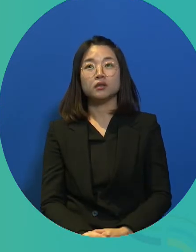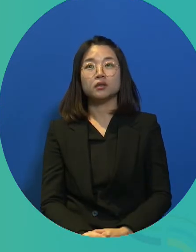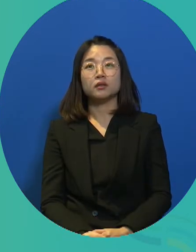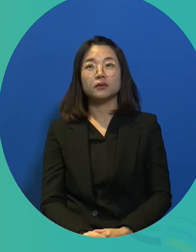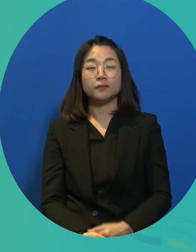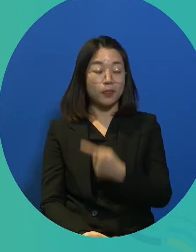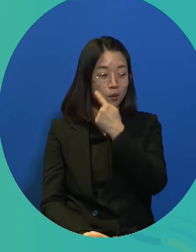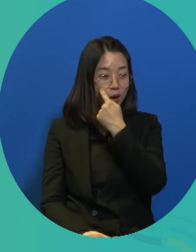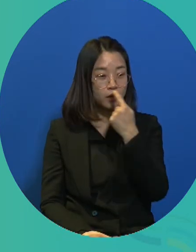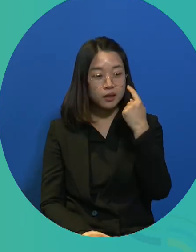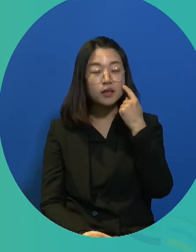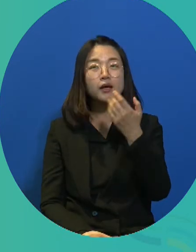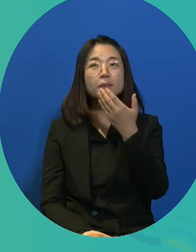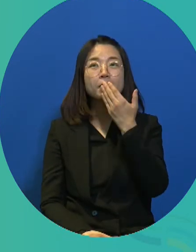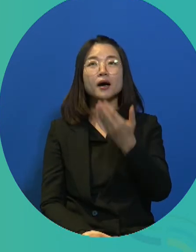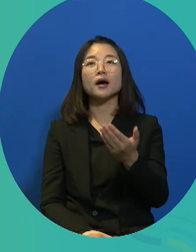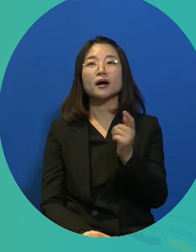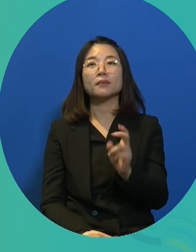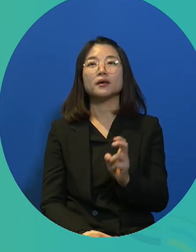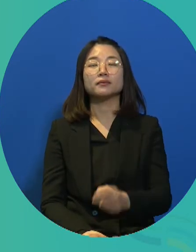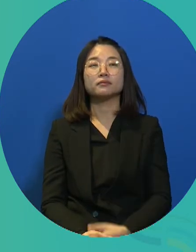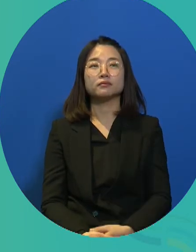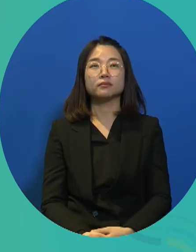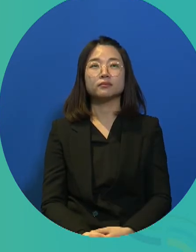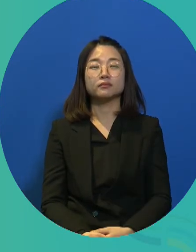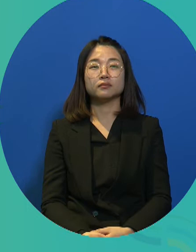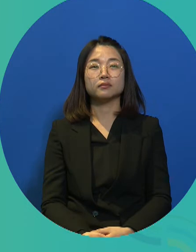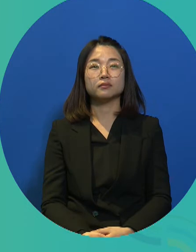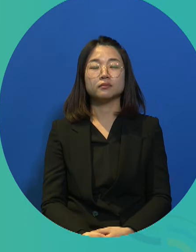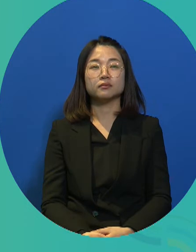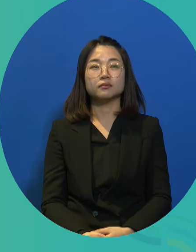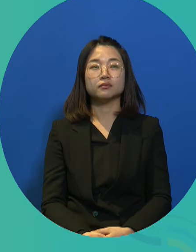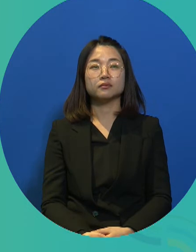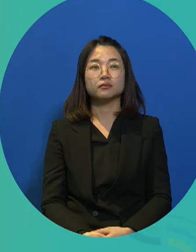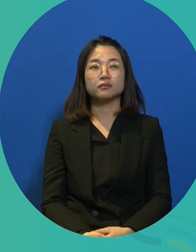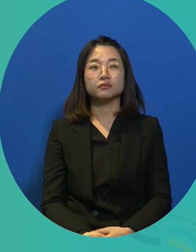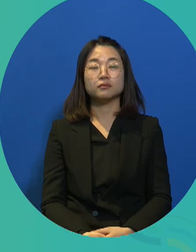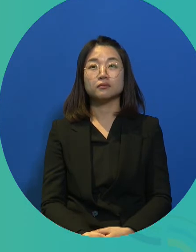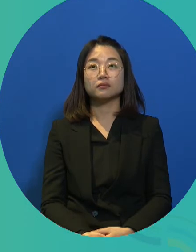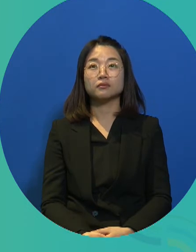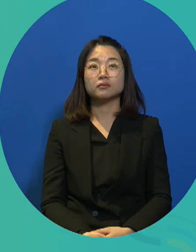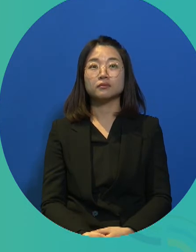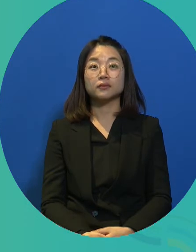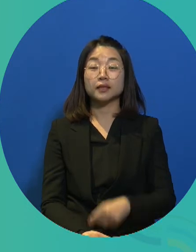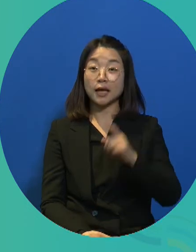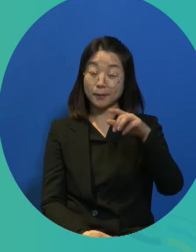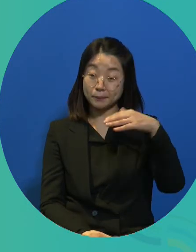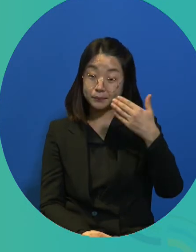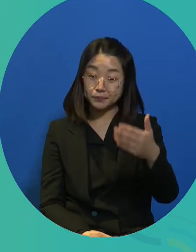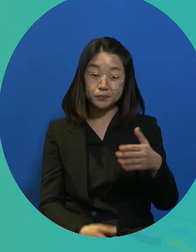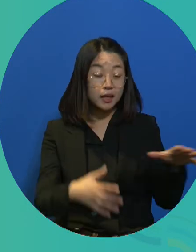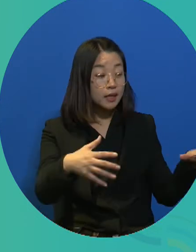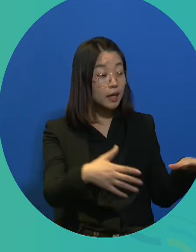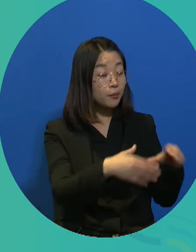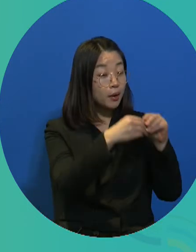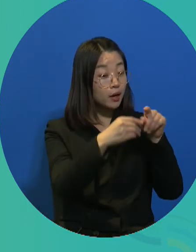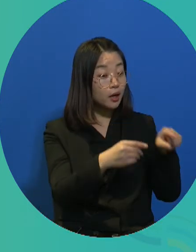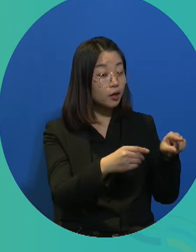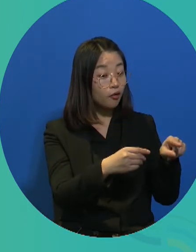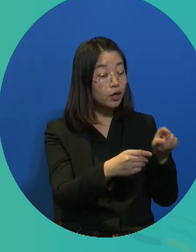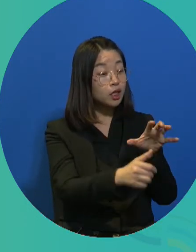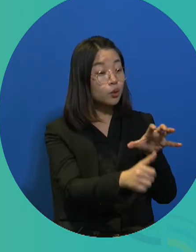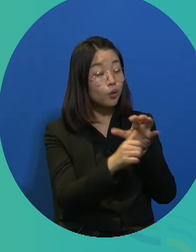통해서도 확인을 할 수 있다고 할 것입니다. 또 나아가서 구체적인 사안에서 협약을 어떻게 적용해야